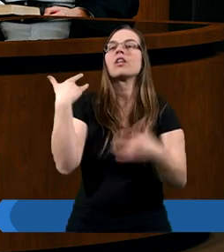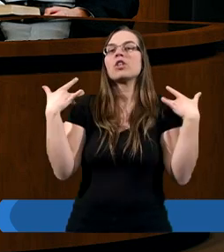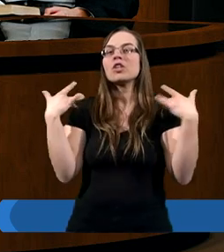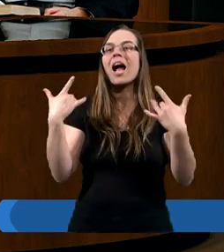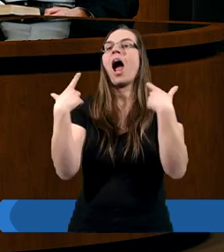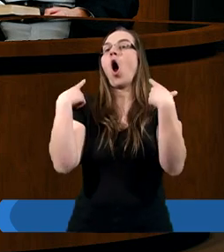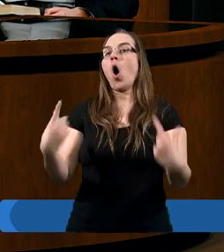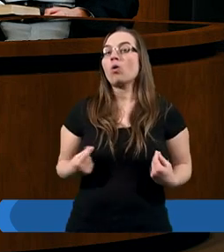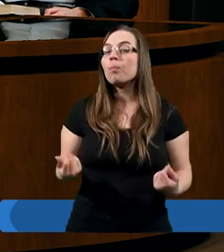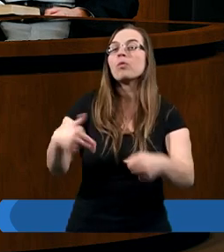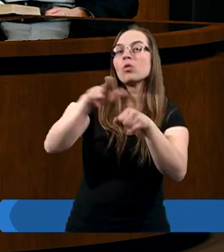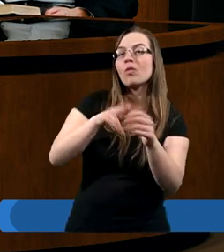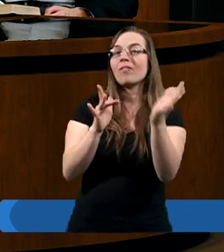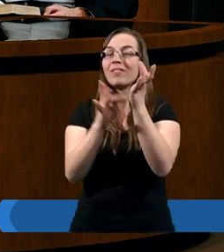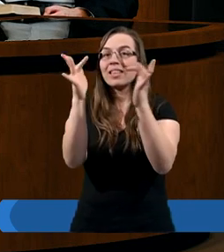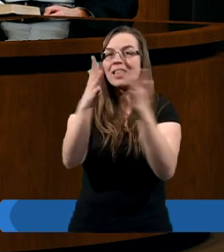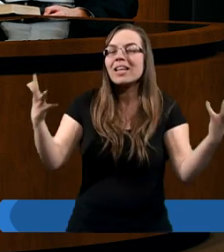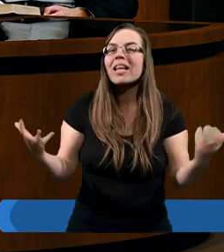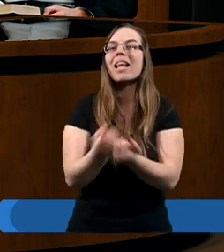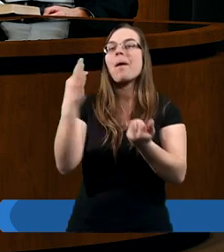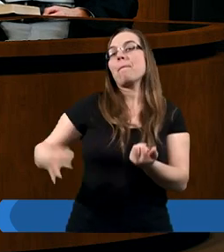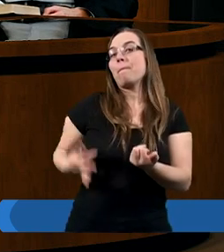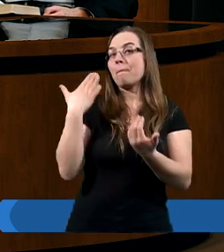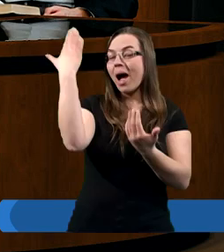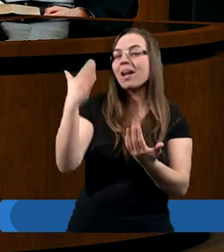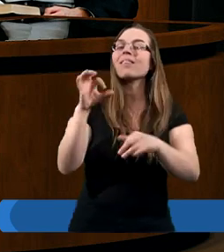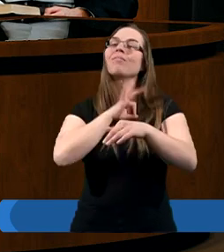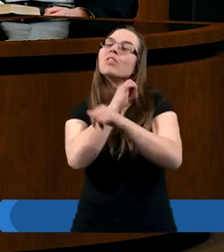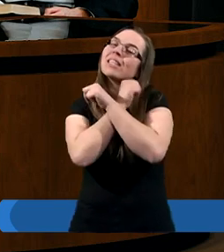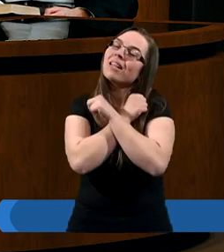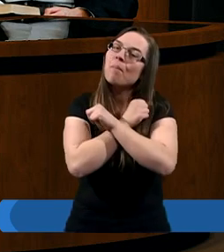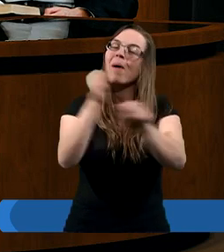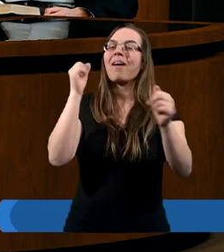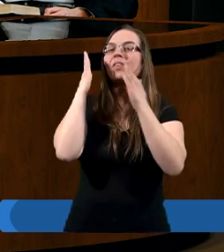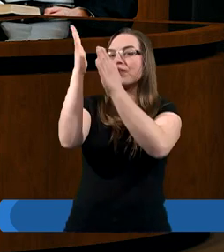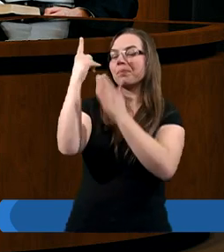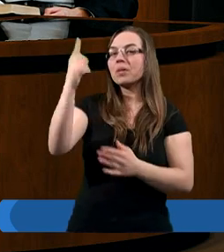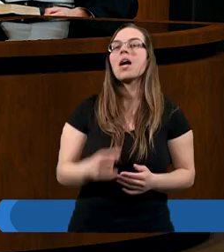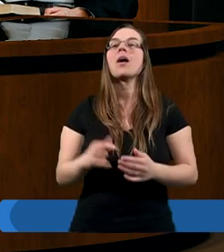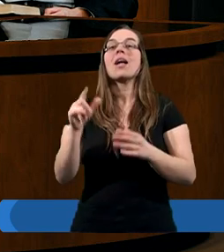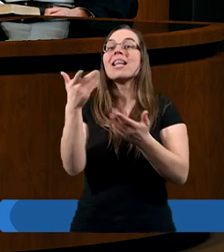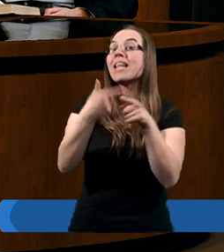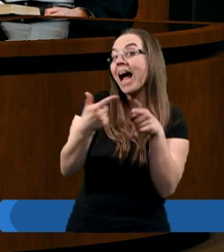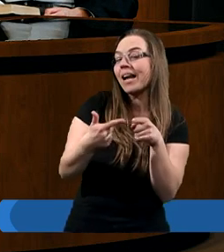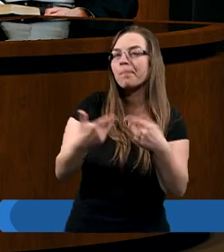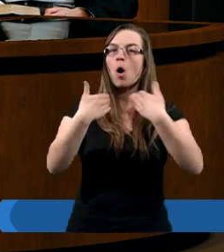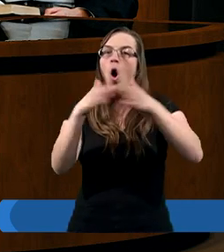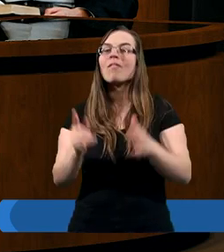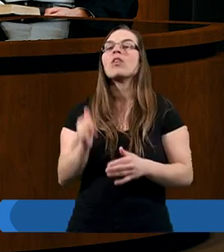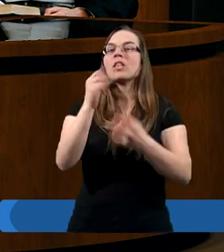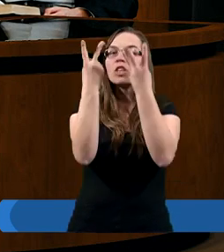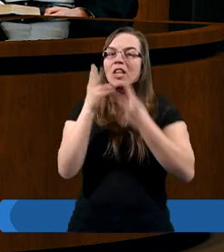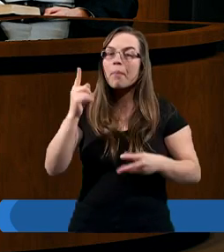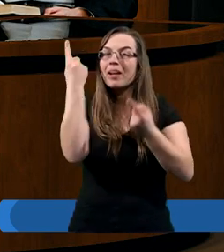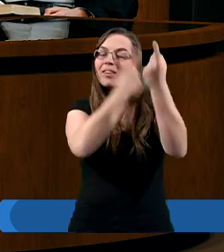osób, które w Chrystusie znalazły swojego Pana, swojego Zbawiciela. Zanim otworzymy i czytać